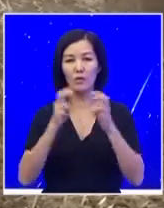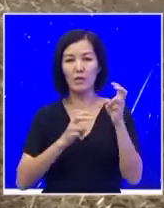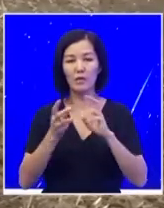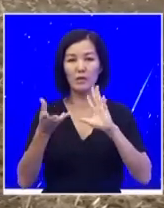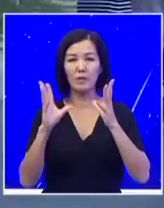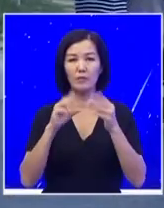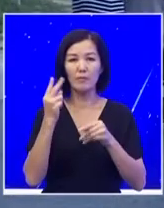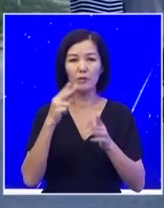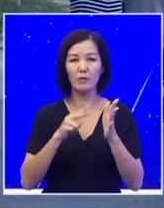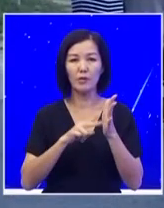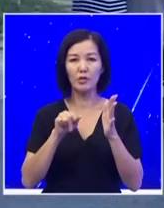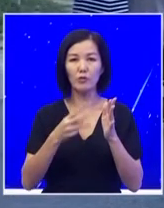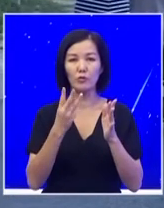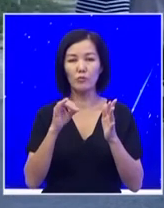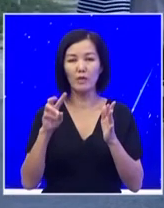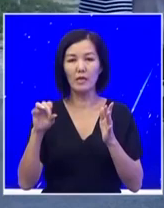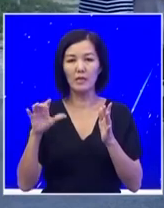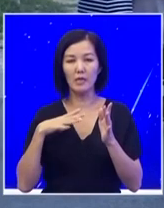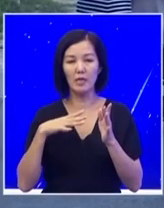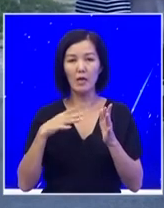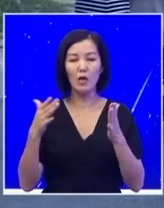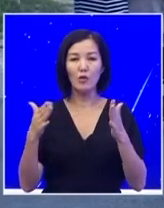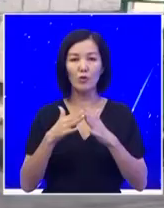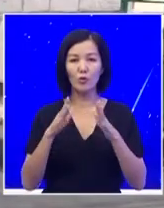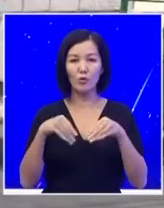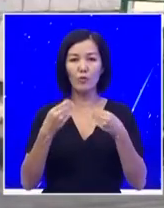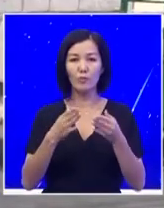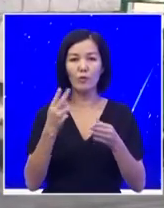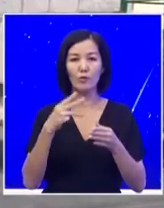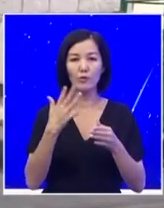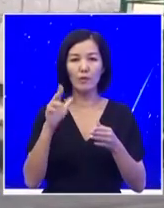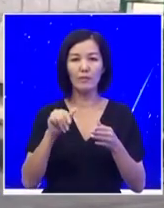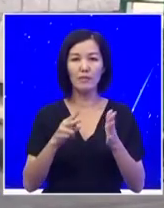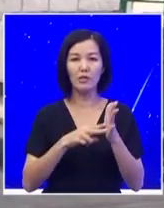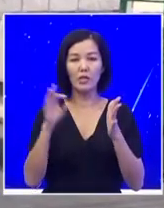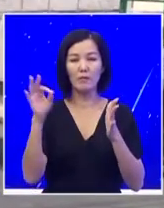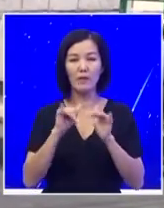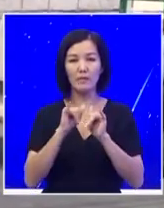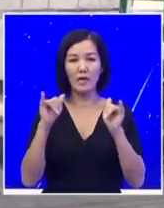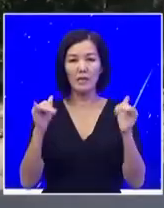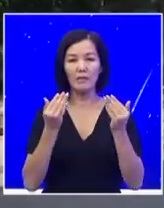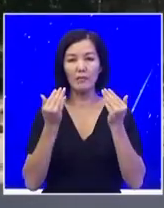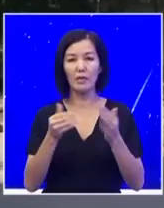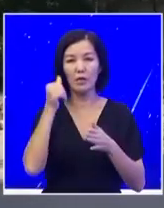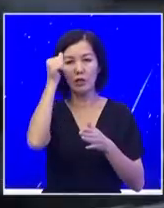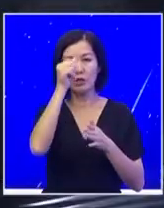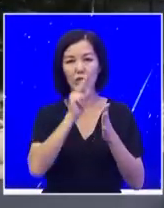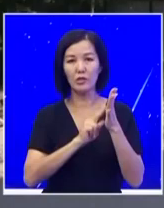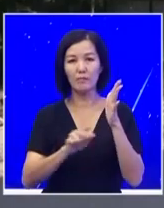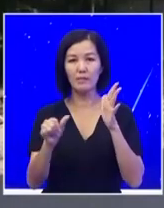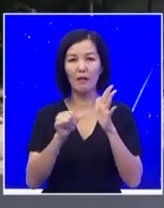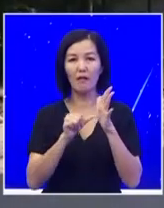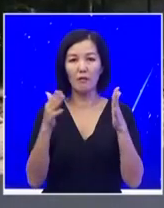көлемі 27,3 миллиард теңге. Тұрғын үйлерді пайдалануға беру 25,7% артты. Биылдың өзінде 76 пәтер